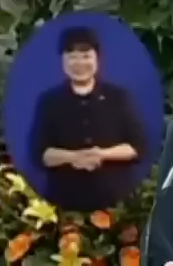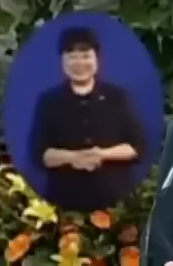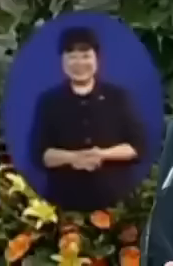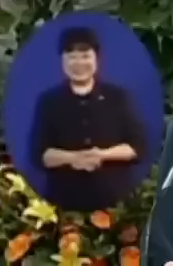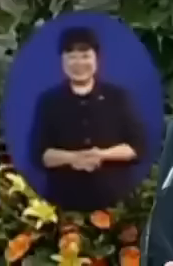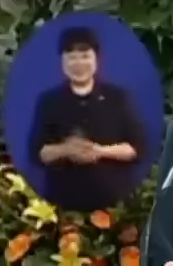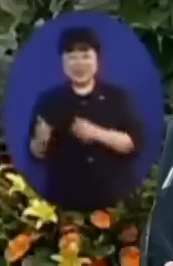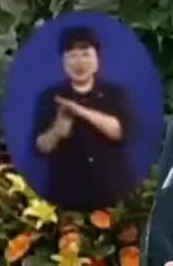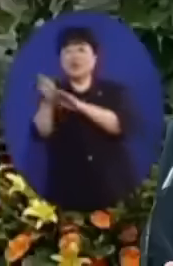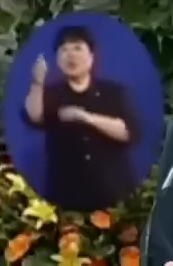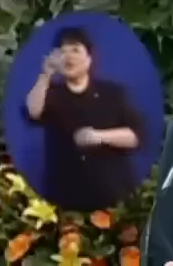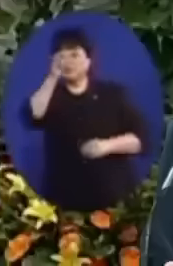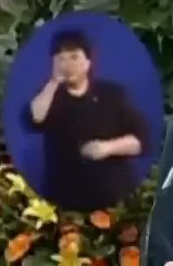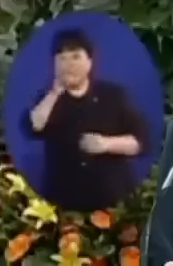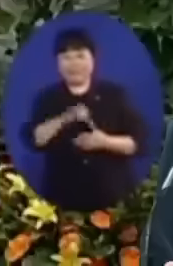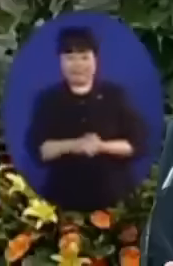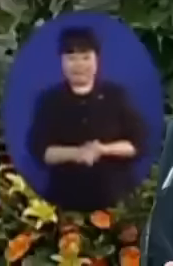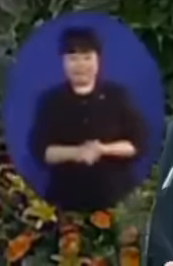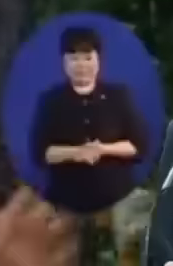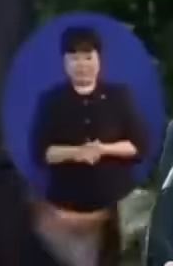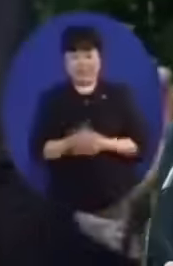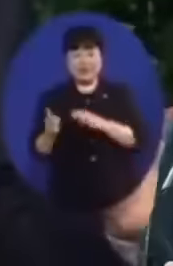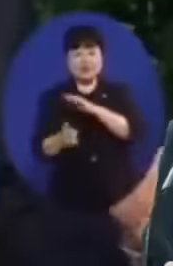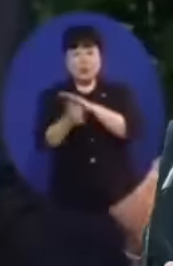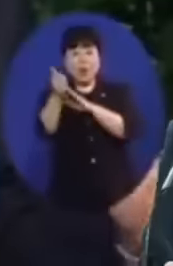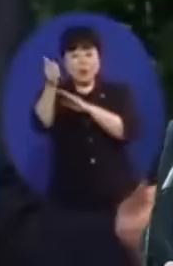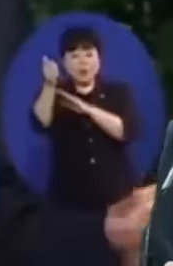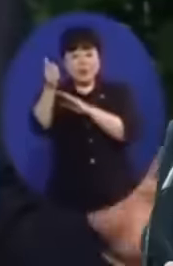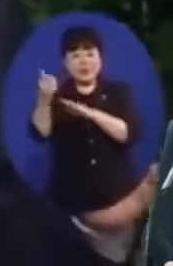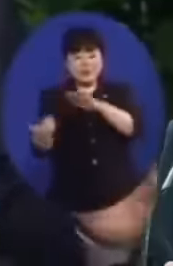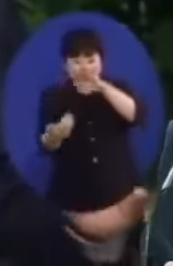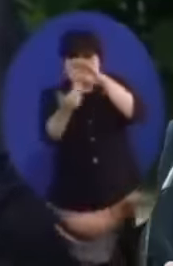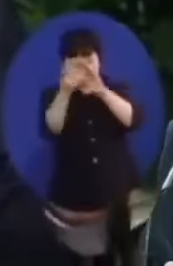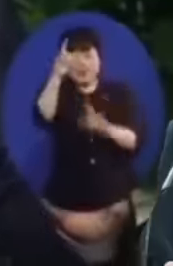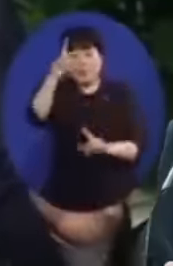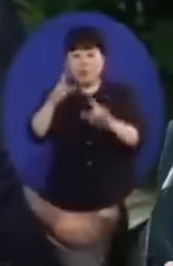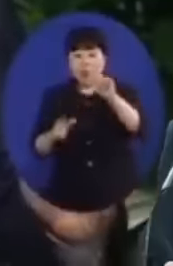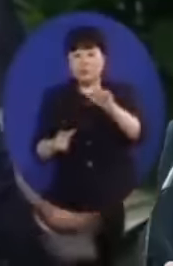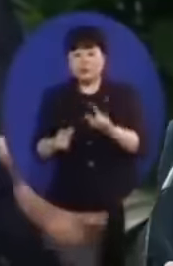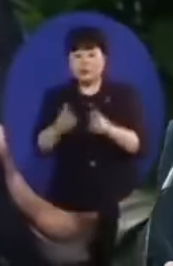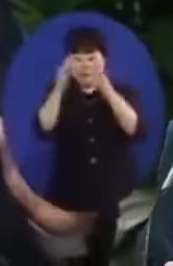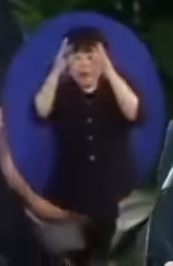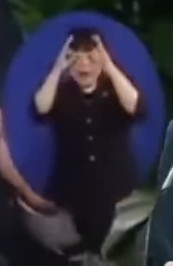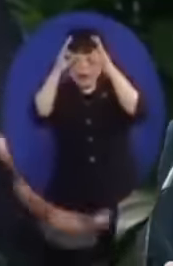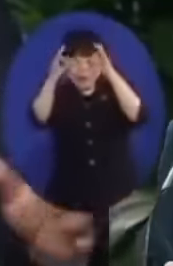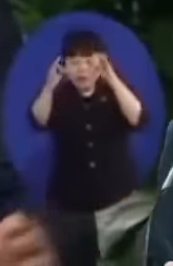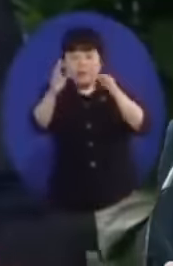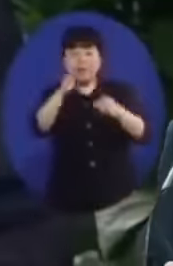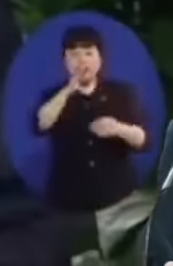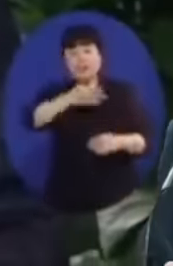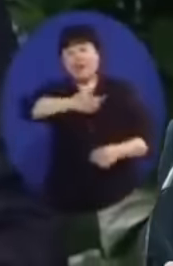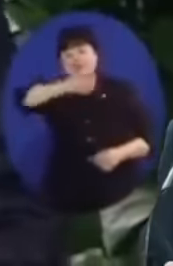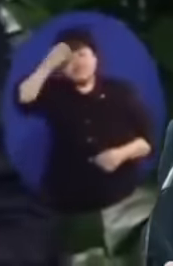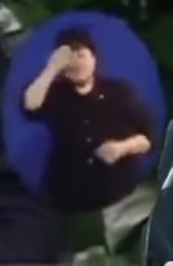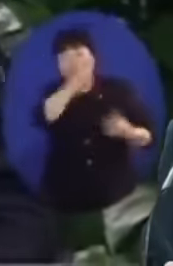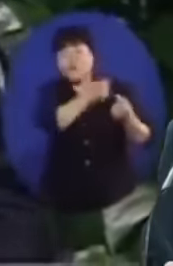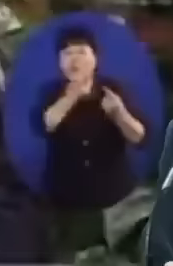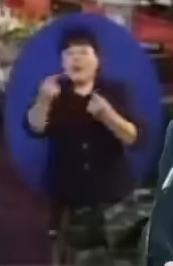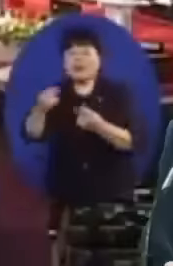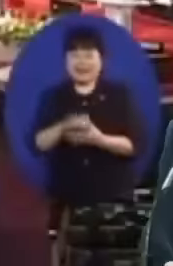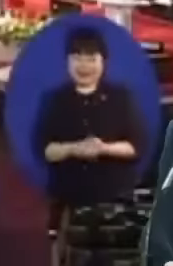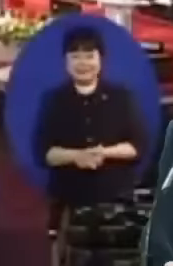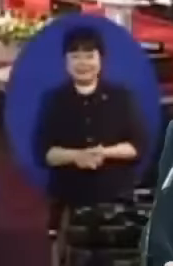다 소원이 있습니다. 그 소원이 이루어진 모습을 바라보십시오. 그것이 여러분의 꿈에 있는 것입니다.